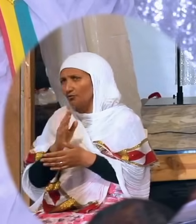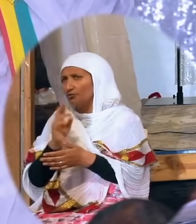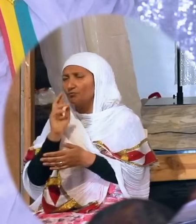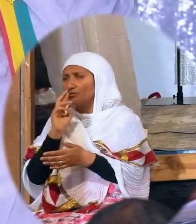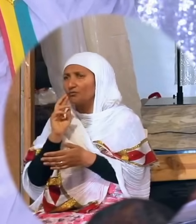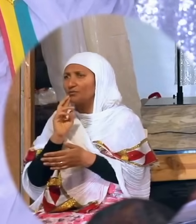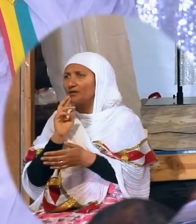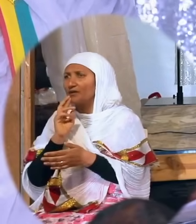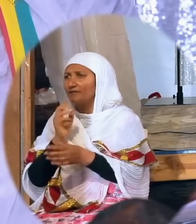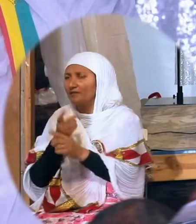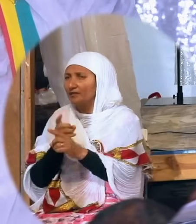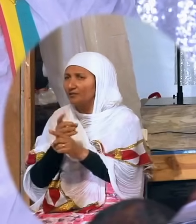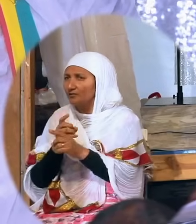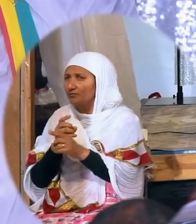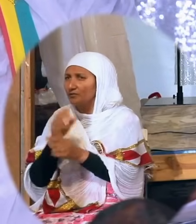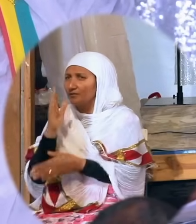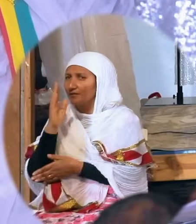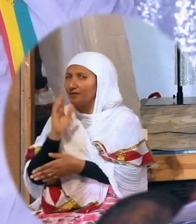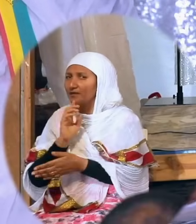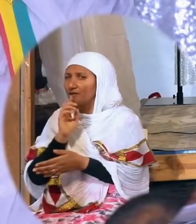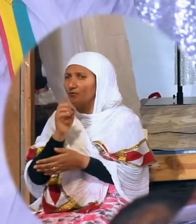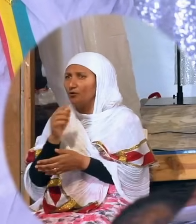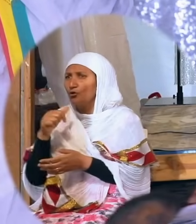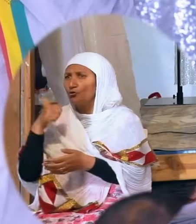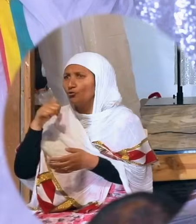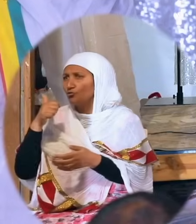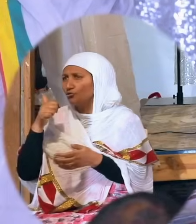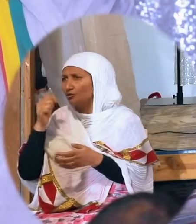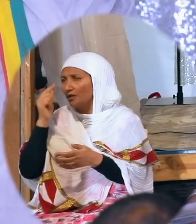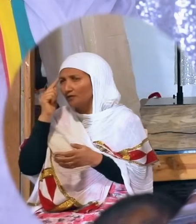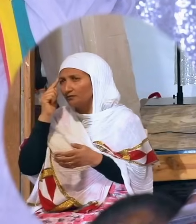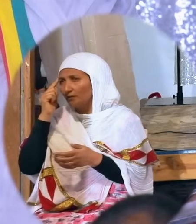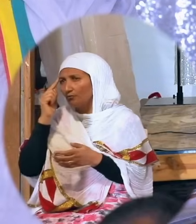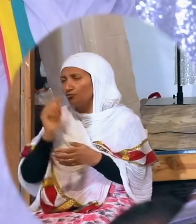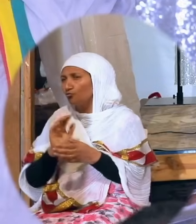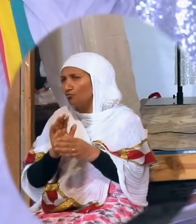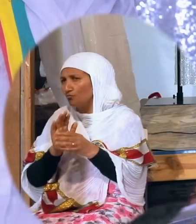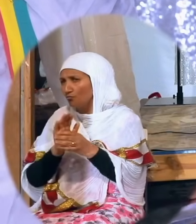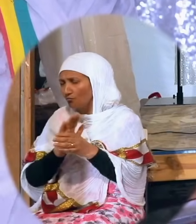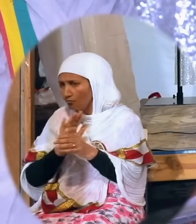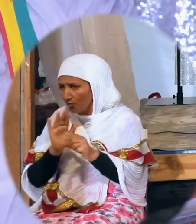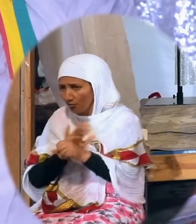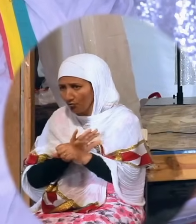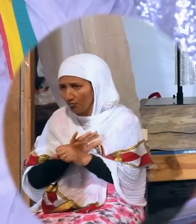በጾታ የፈጠራቸው እግዚአብሔር ነው። ሌሎችን ሐሳቦች በሙሉ